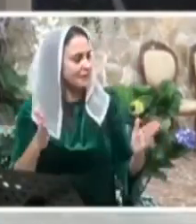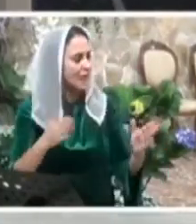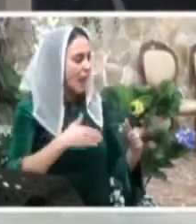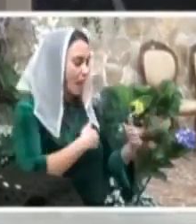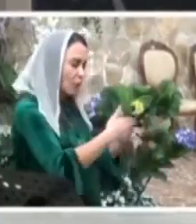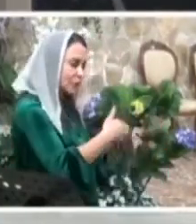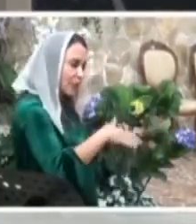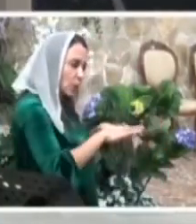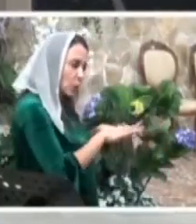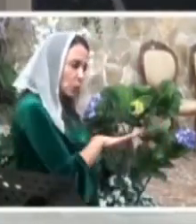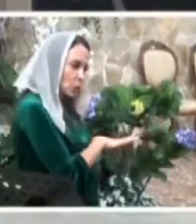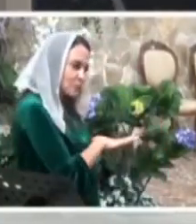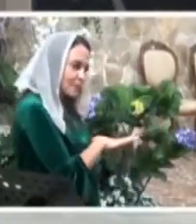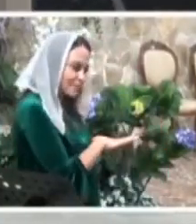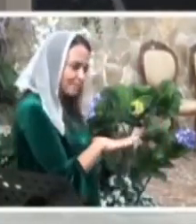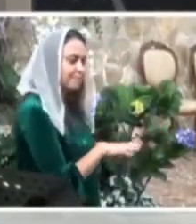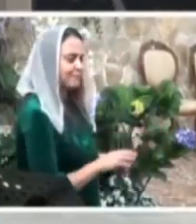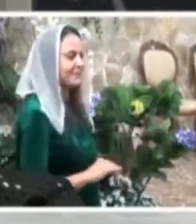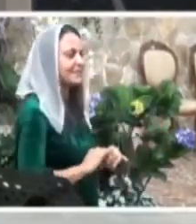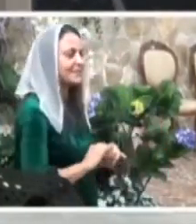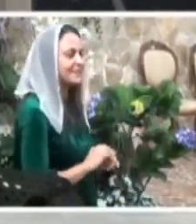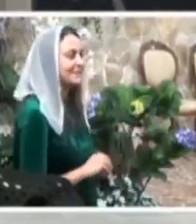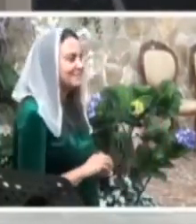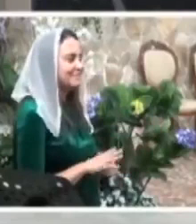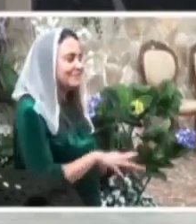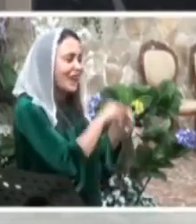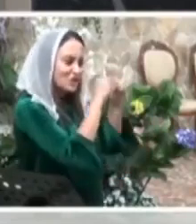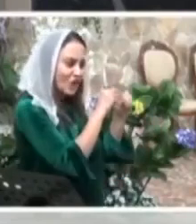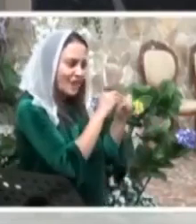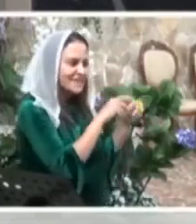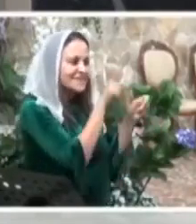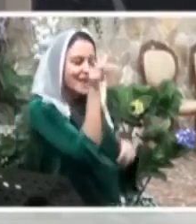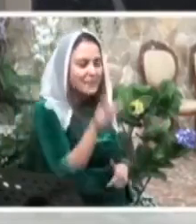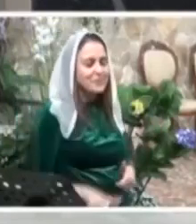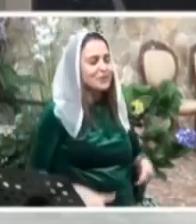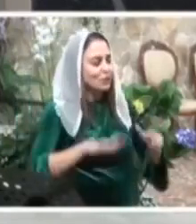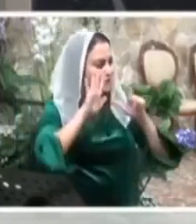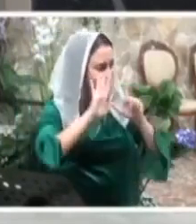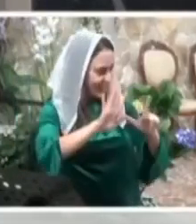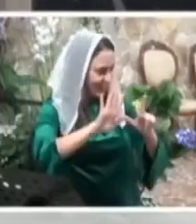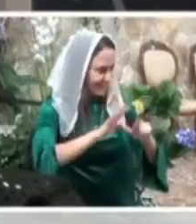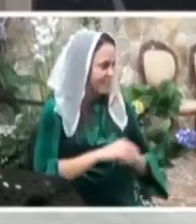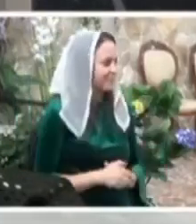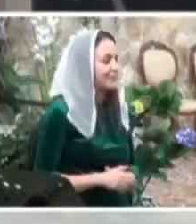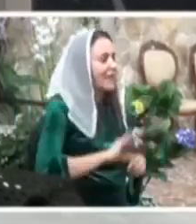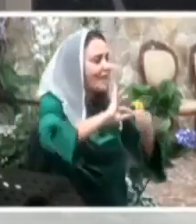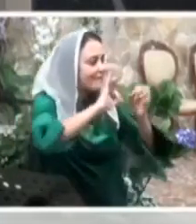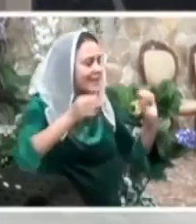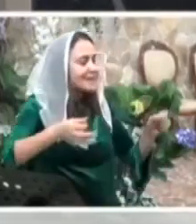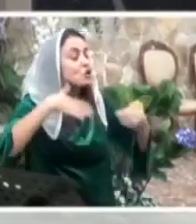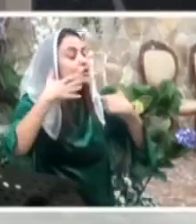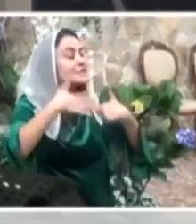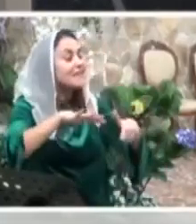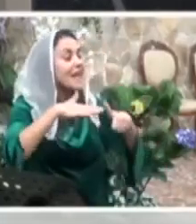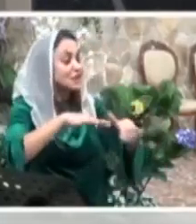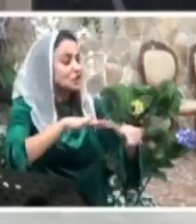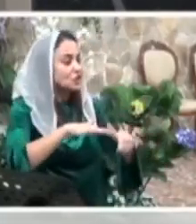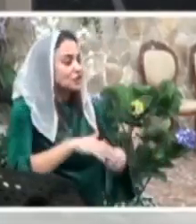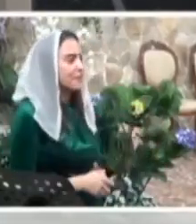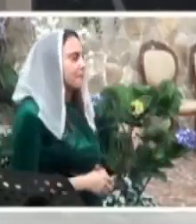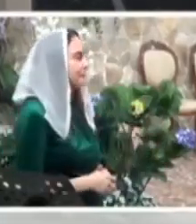chiusa. Leggo in Genesi capitolo 7 verso 16, è